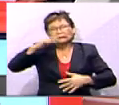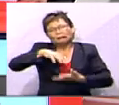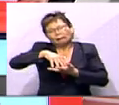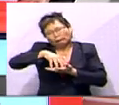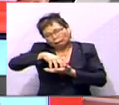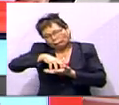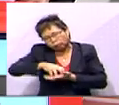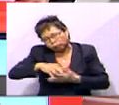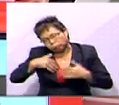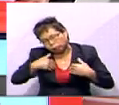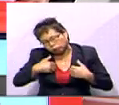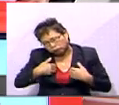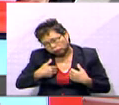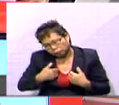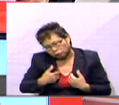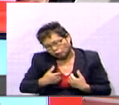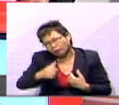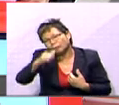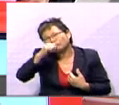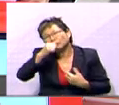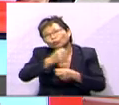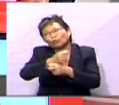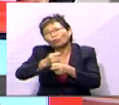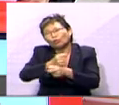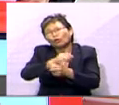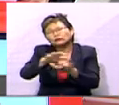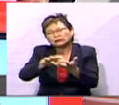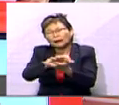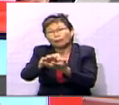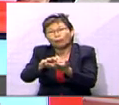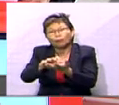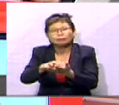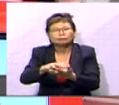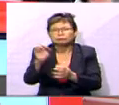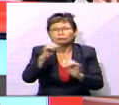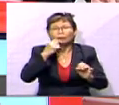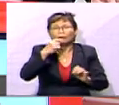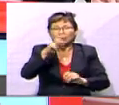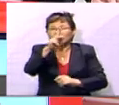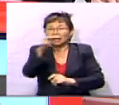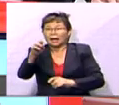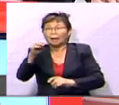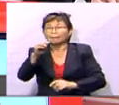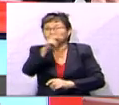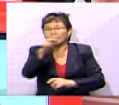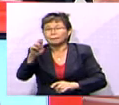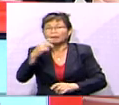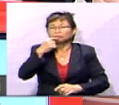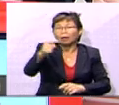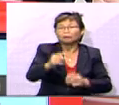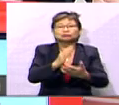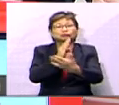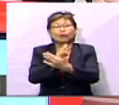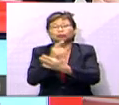lemah dan letih lesu selepas meminum kopi percampuran. Tiada arahan oleh Kementerian Kesihatan untuk menghentikan